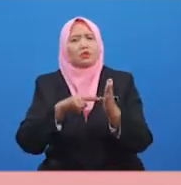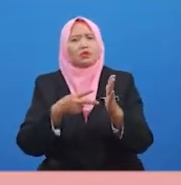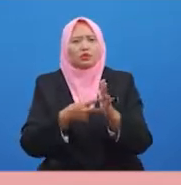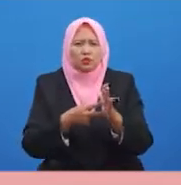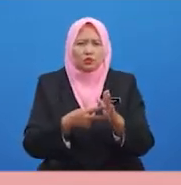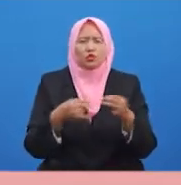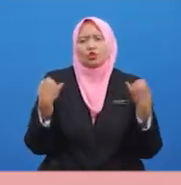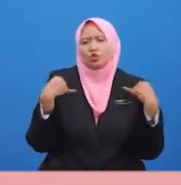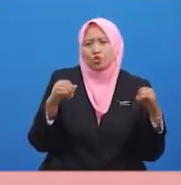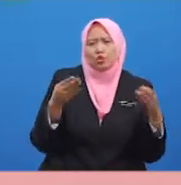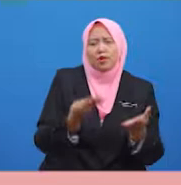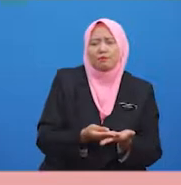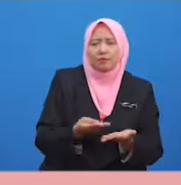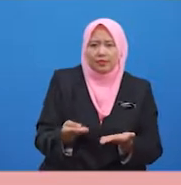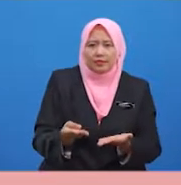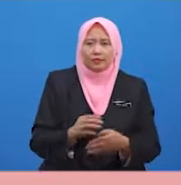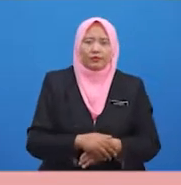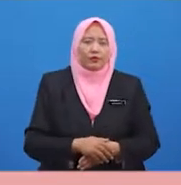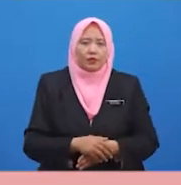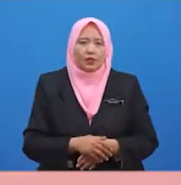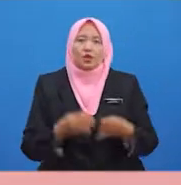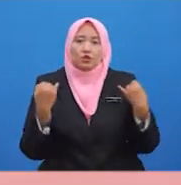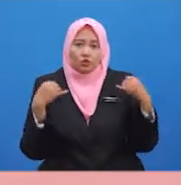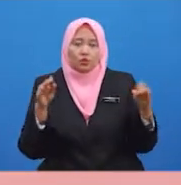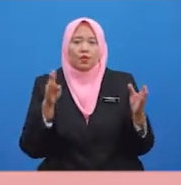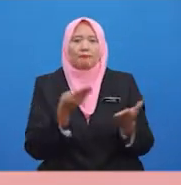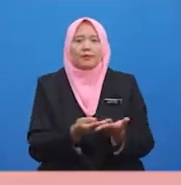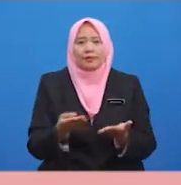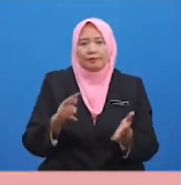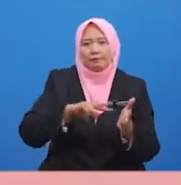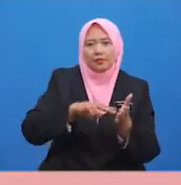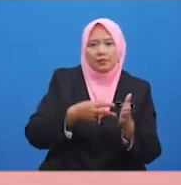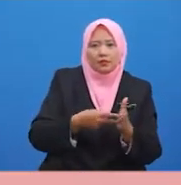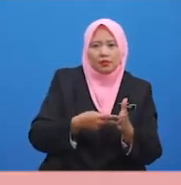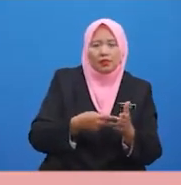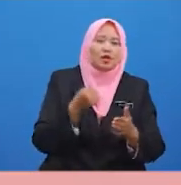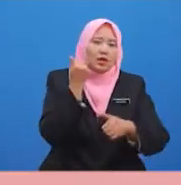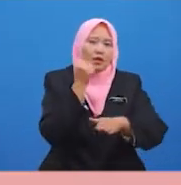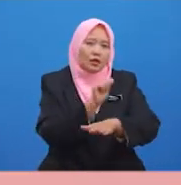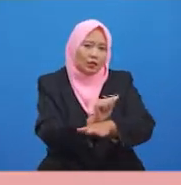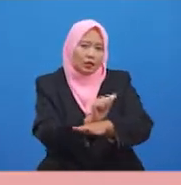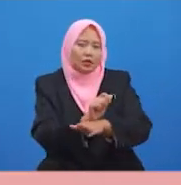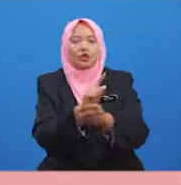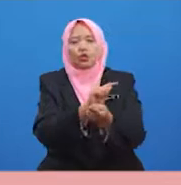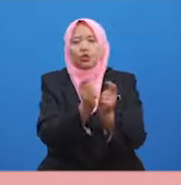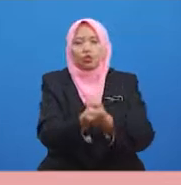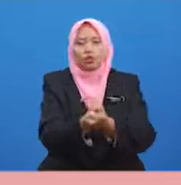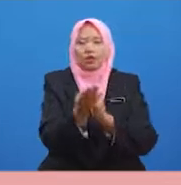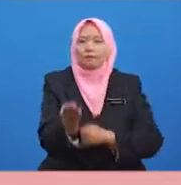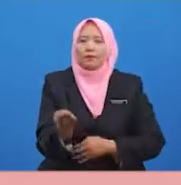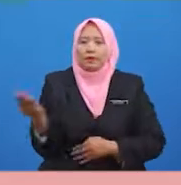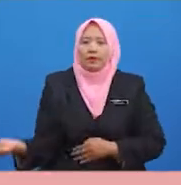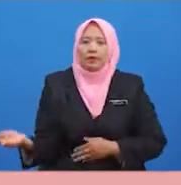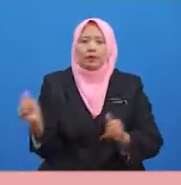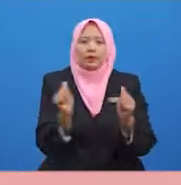akad pertukaran jual-beli? Jual-beli bermaksud suatu akad pertukaran